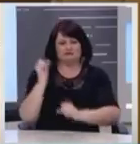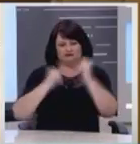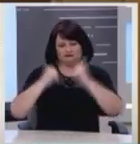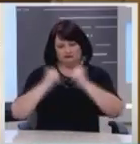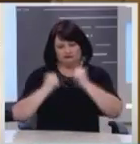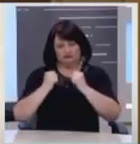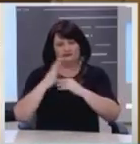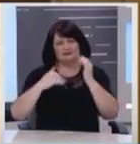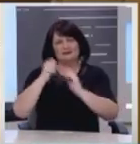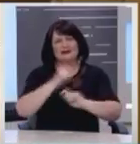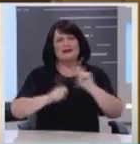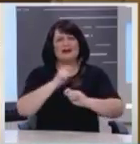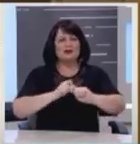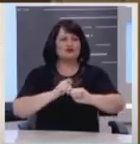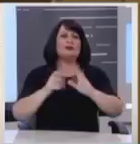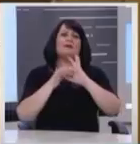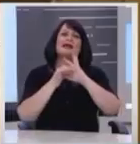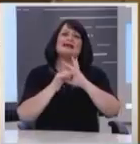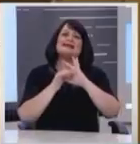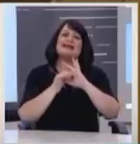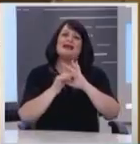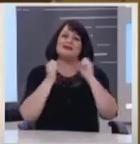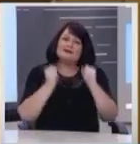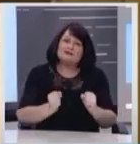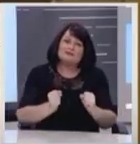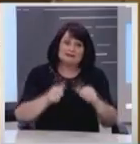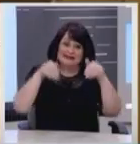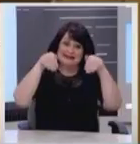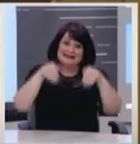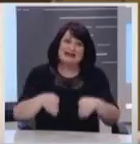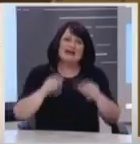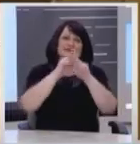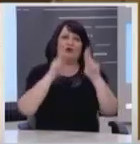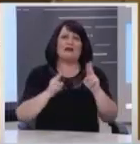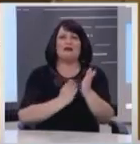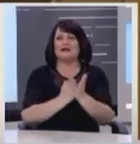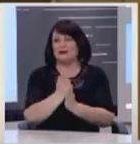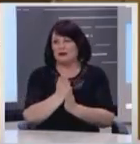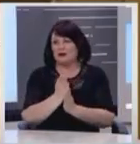οικοδόμηση μιας σχέσης που θα βασίζεται στο σεβασμό του διεθνούς δικαίου